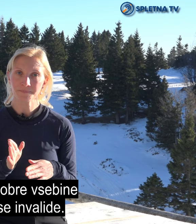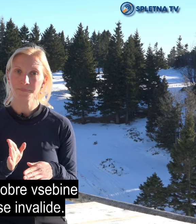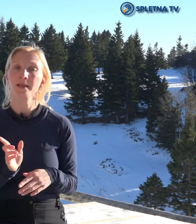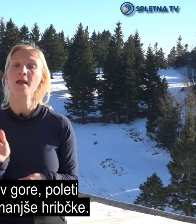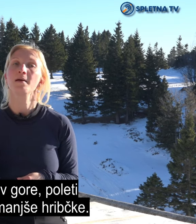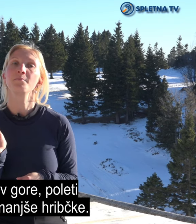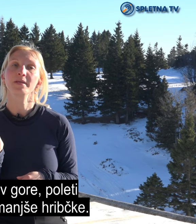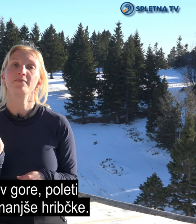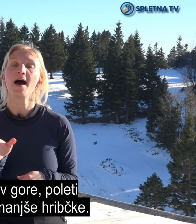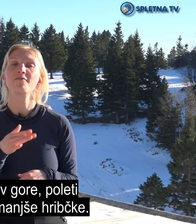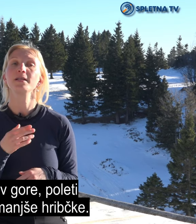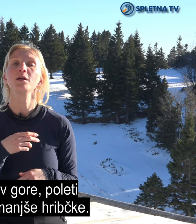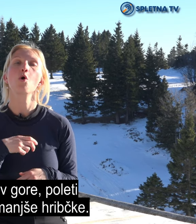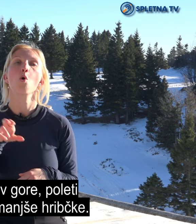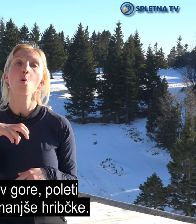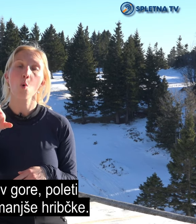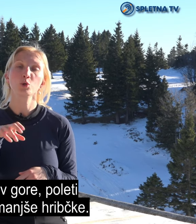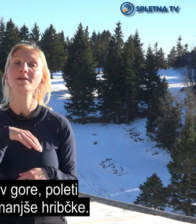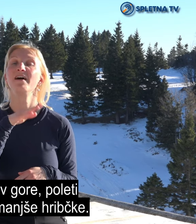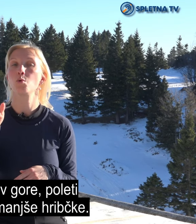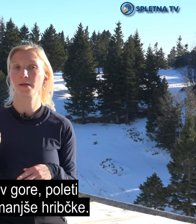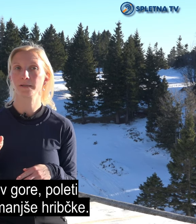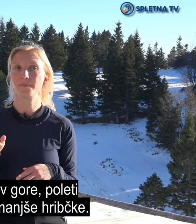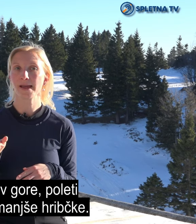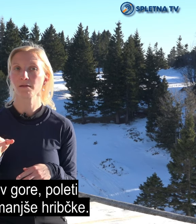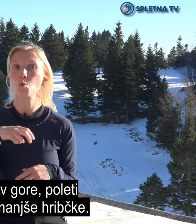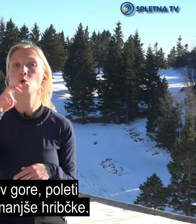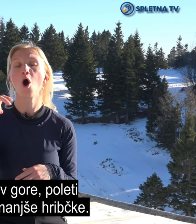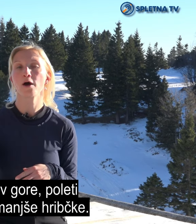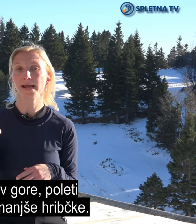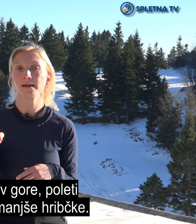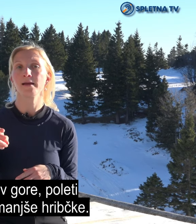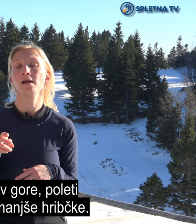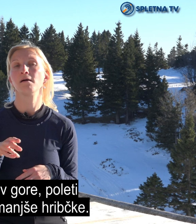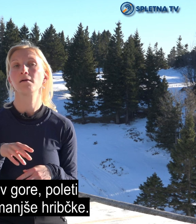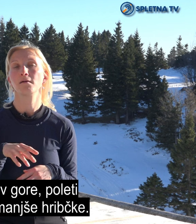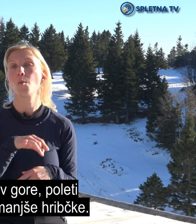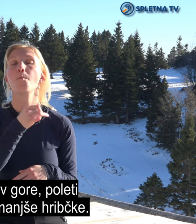invalide. Midva veliko hodiva v hribe, v gore,